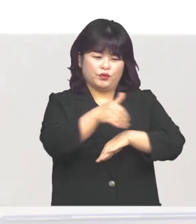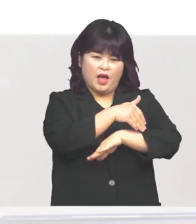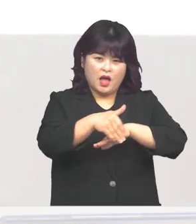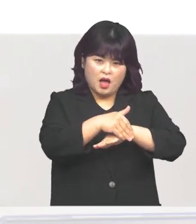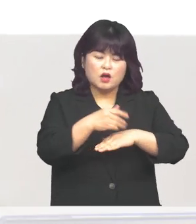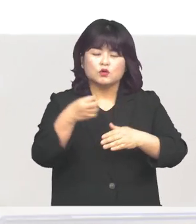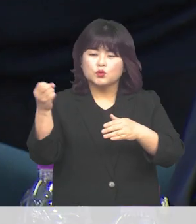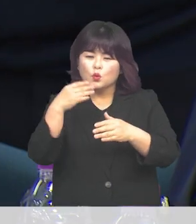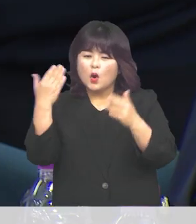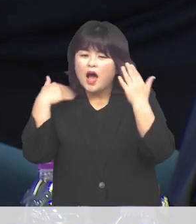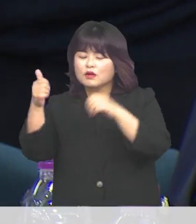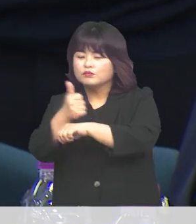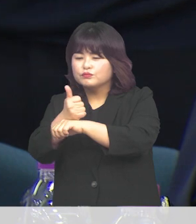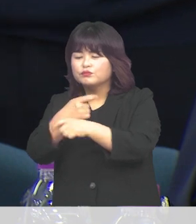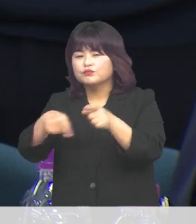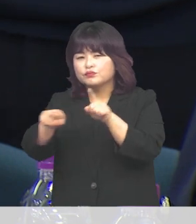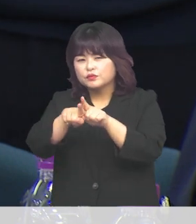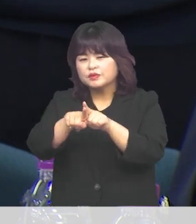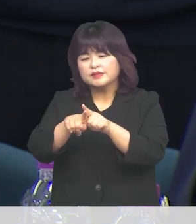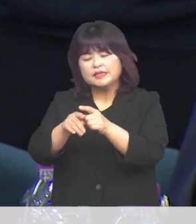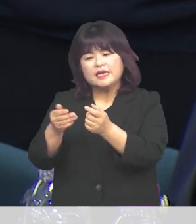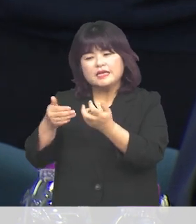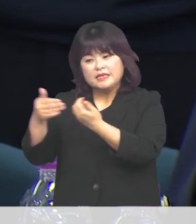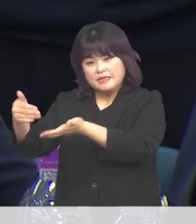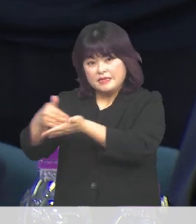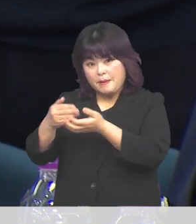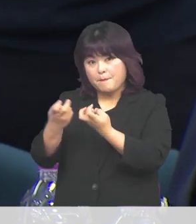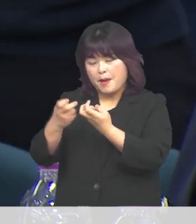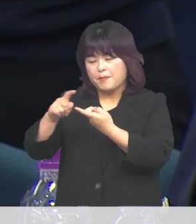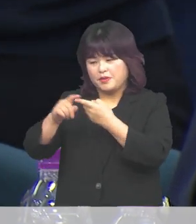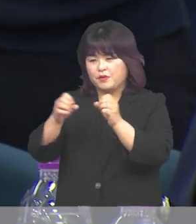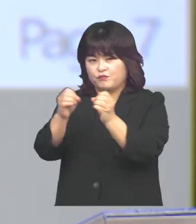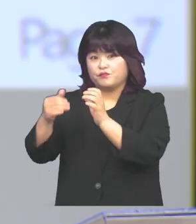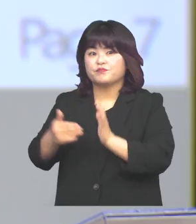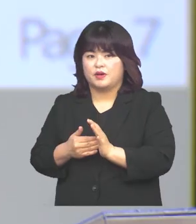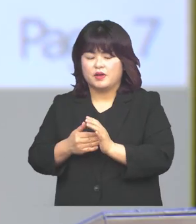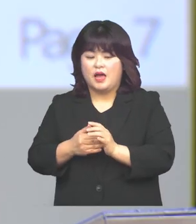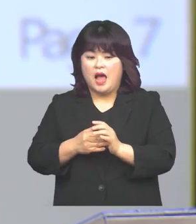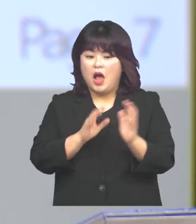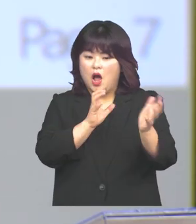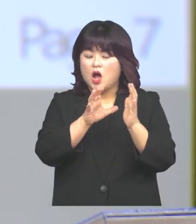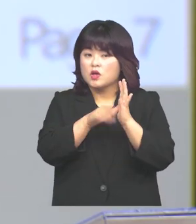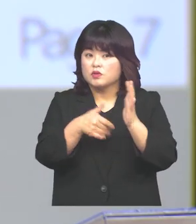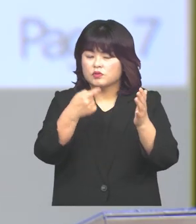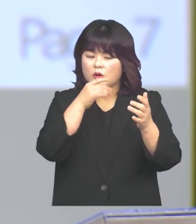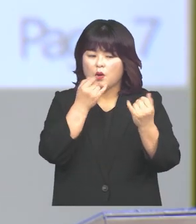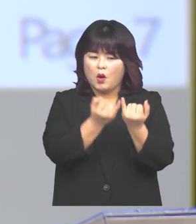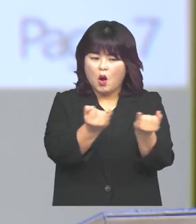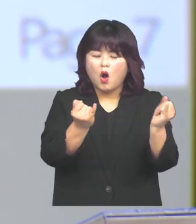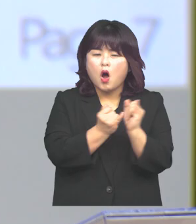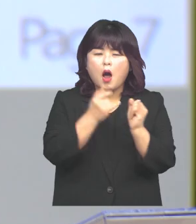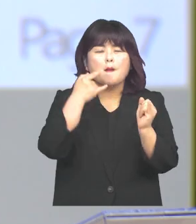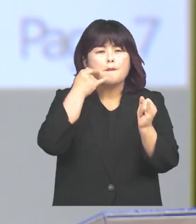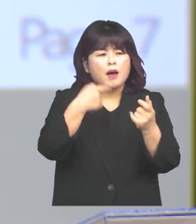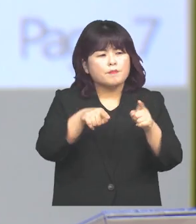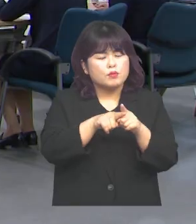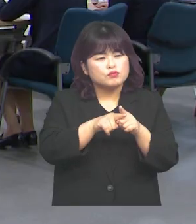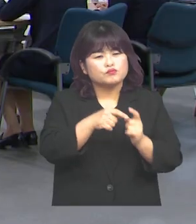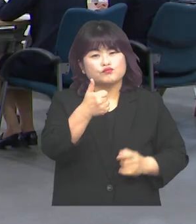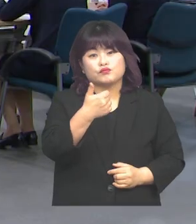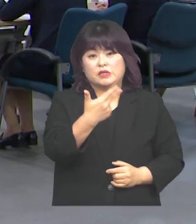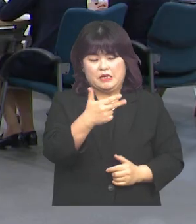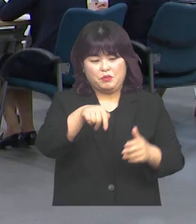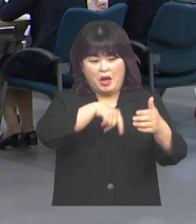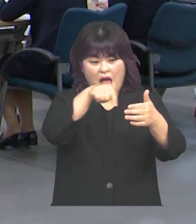통학환경 개선을 위한 다양한 의견을 듣고 시의 지원 방안을 논의했습니다. 간담회에는 동부녹색어머니회에 소속된